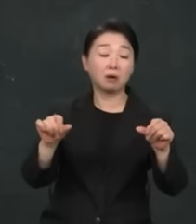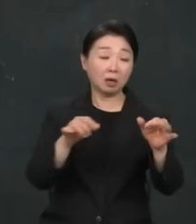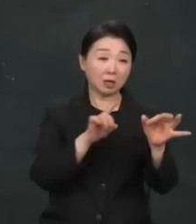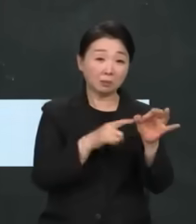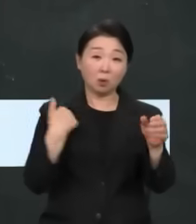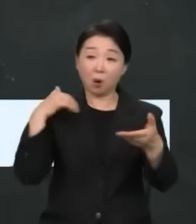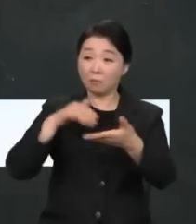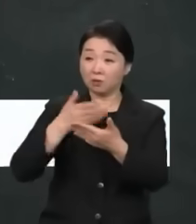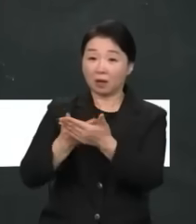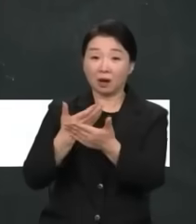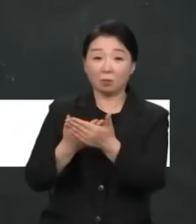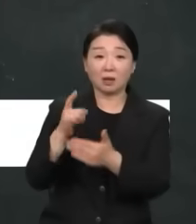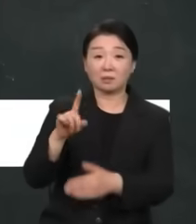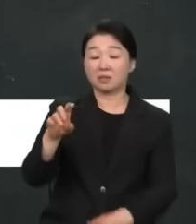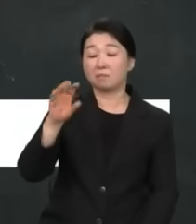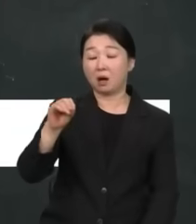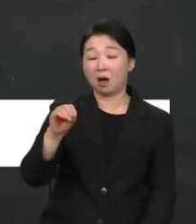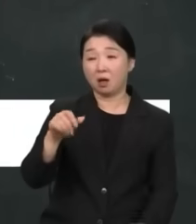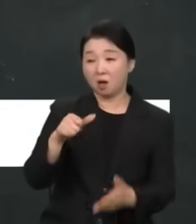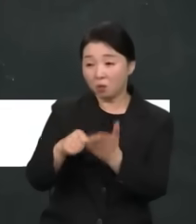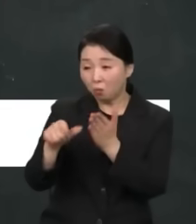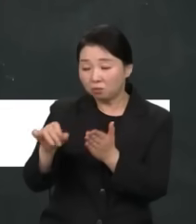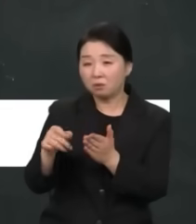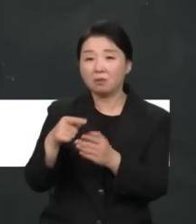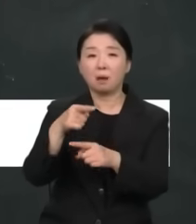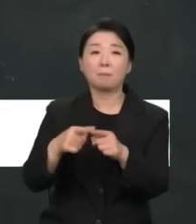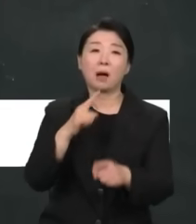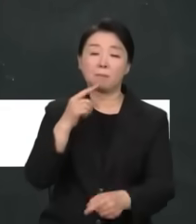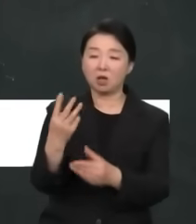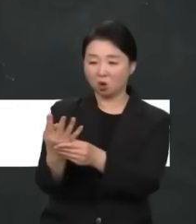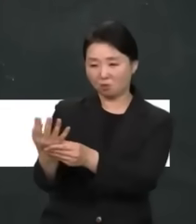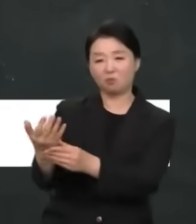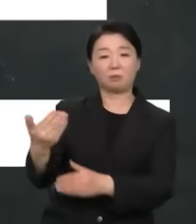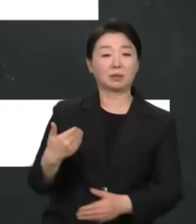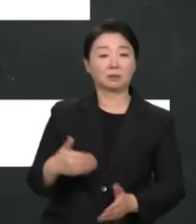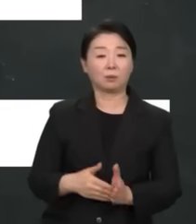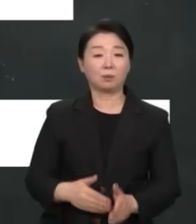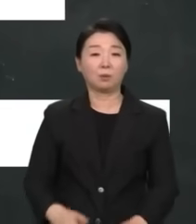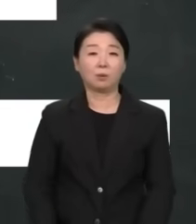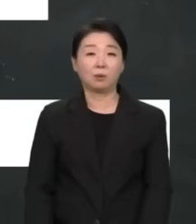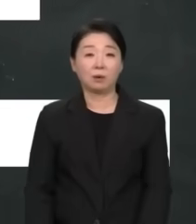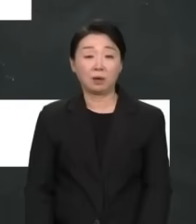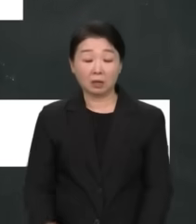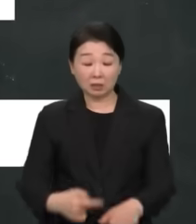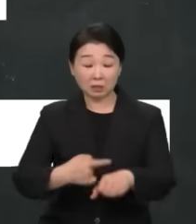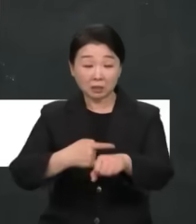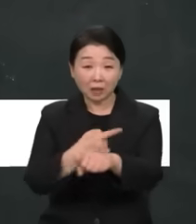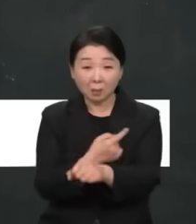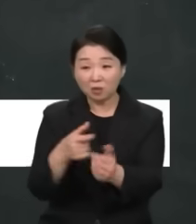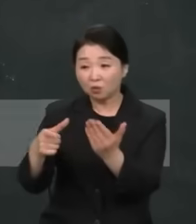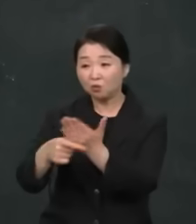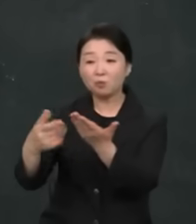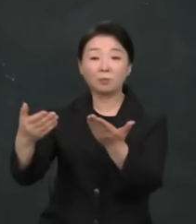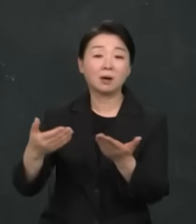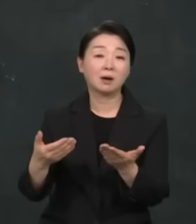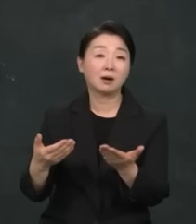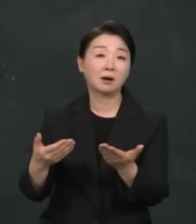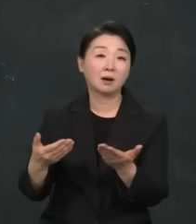환불을 요청했지만 10만 원가량의 물건값 중 절반만 현금으로 돌려받았습니다. 나머지는 쿠폰으로 지급한